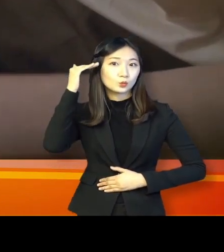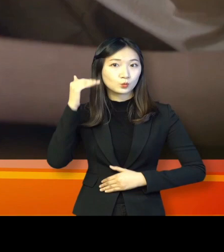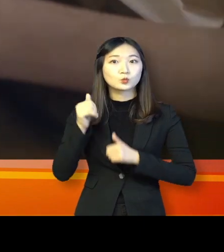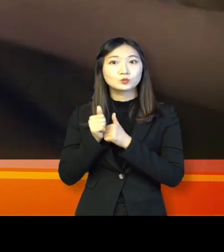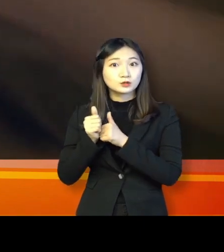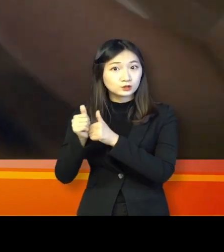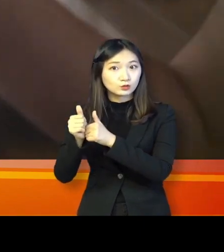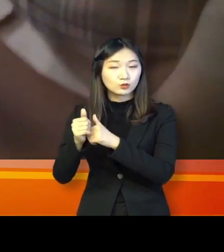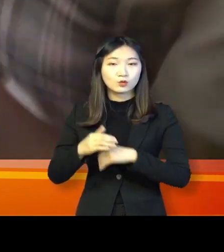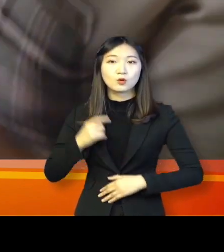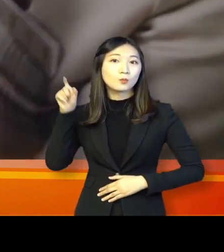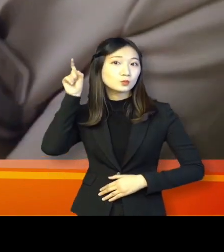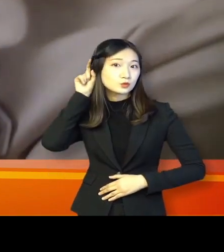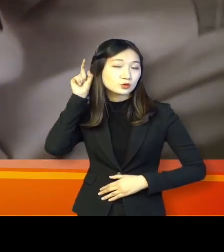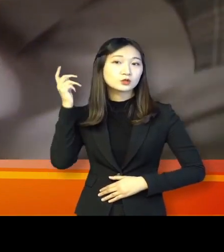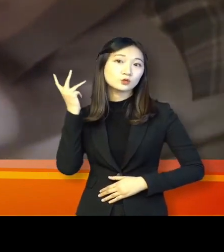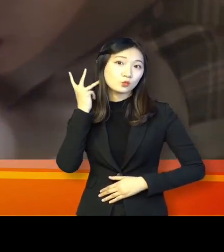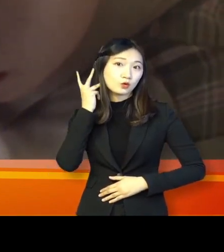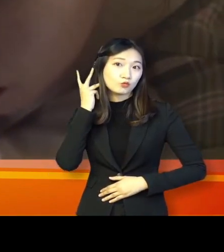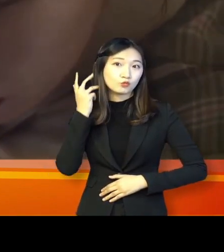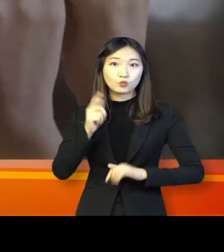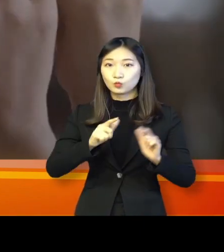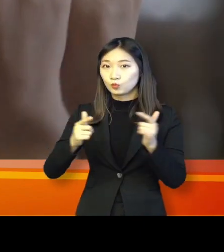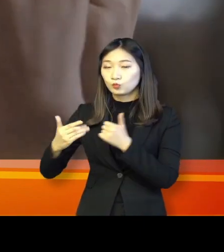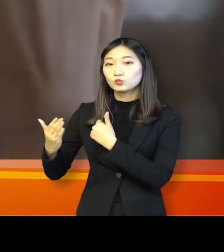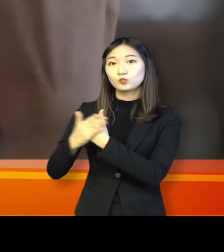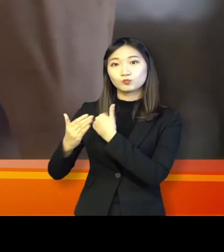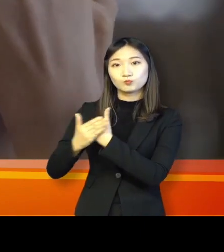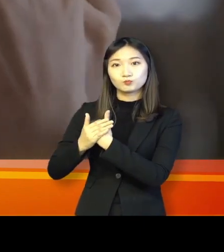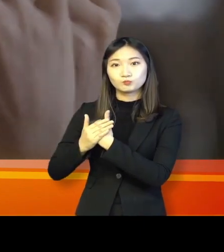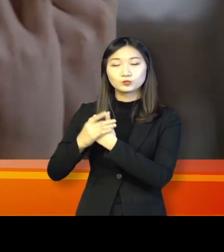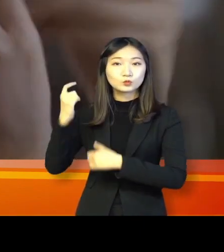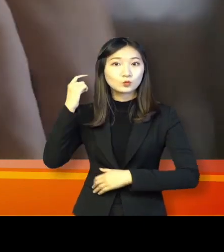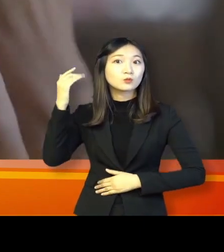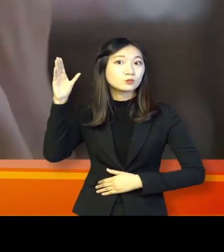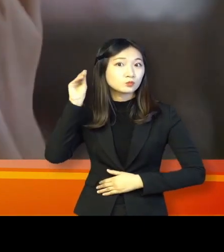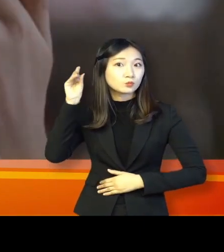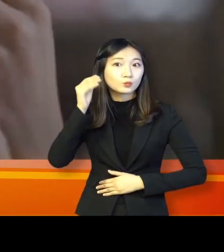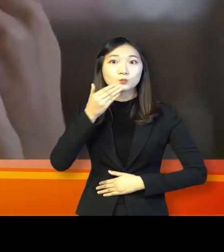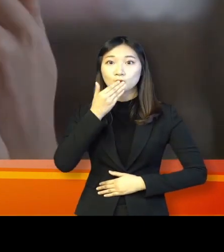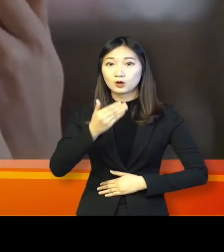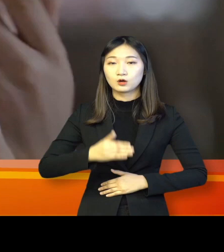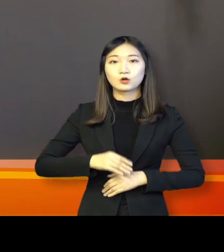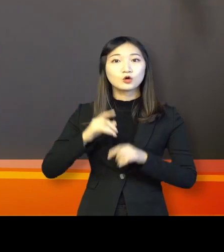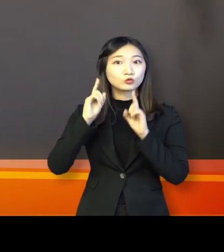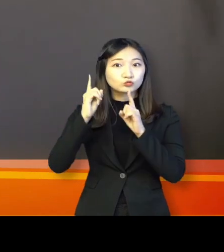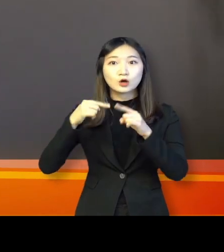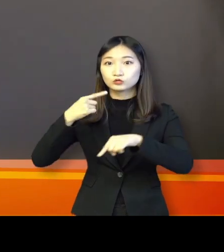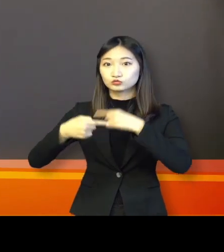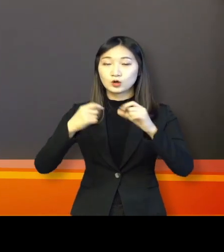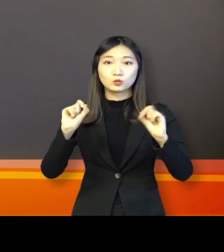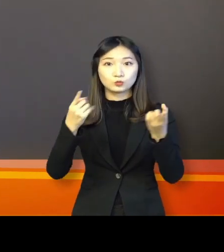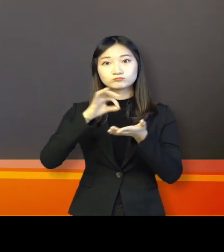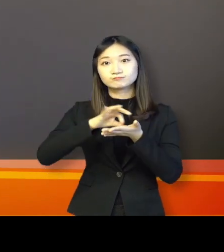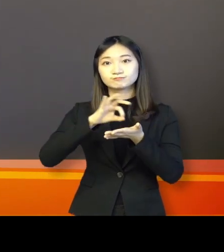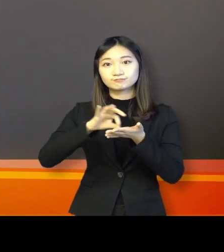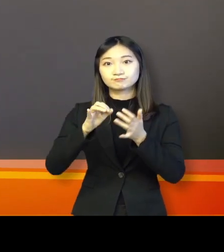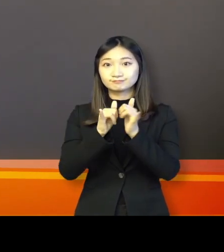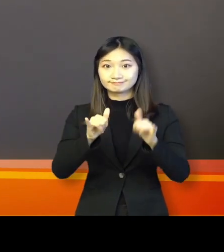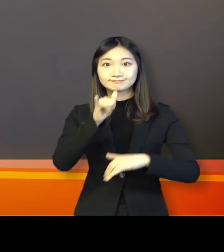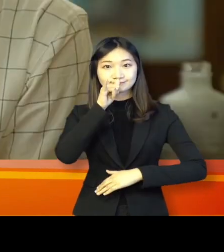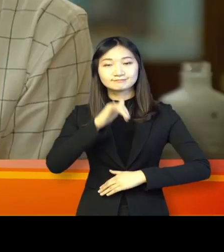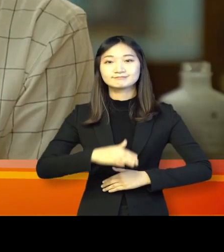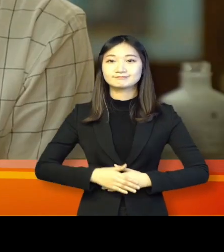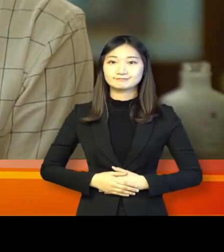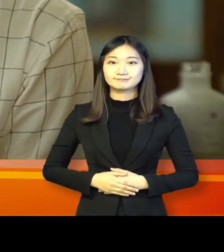따라 보청기, 인공와우 등을 통해 어느 정도 소리를 듣고 구어와 수어를 동시에 사용하는 이들도